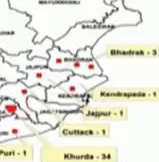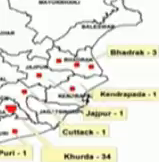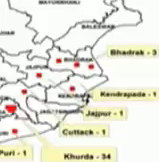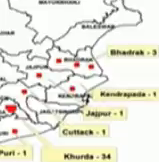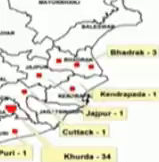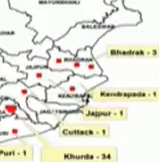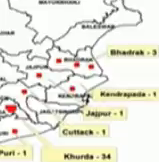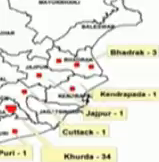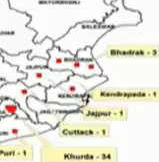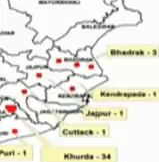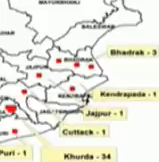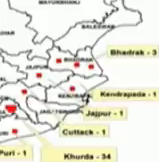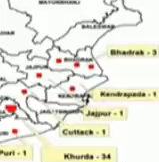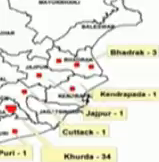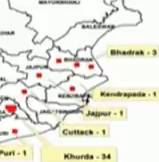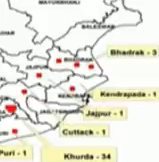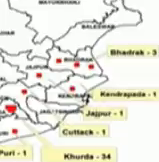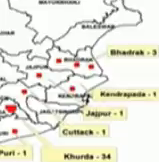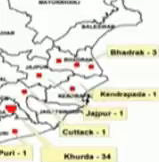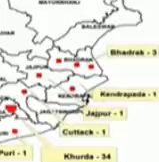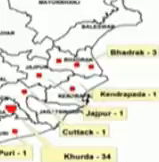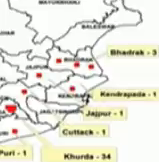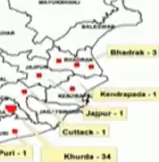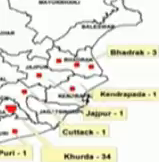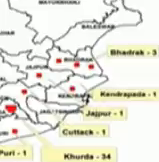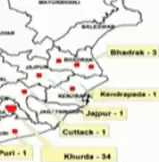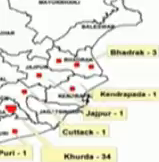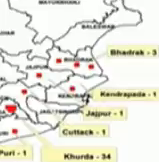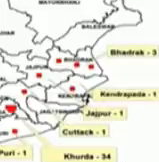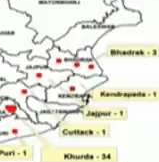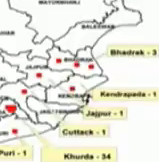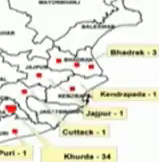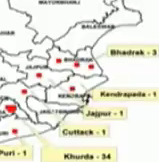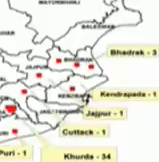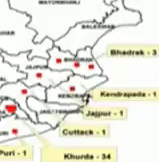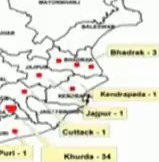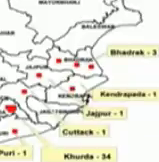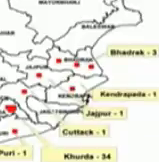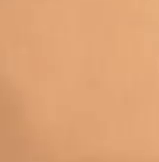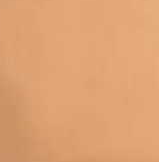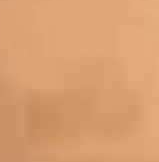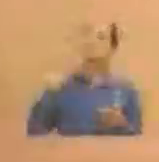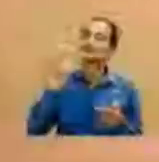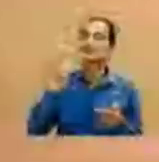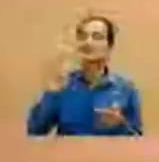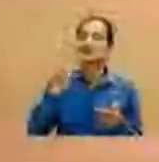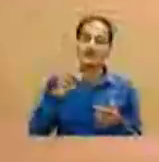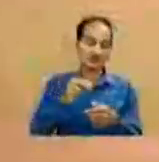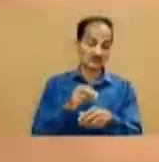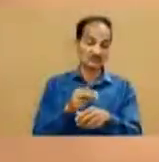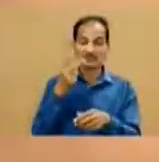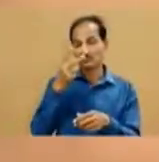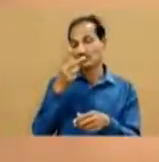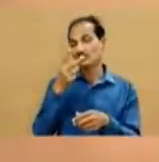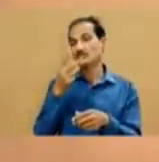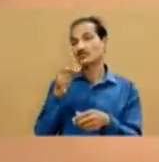ହୋଇଛନ୍ତି, ପଜିଟିଭ ଚିହ୍ନଟ ହୋଇଛନ୍ତି 42 ଜଣଙ୍କର, ଯାହା ଭିତରୁ 2 ଜଣ ରିକଭର କରିଛନ୍ତି, ଜଣେ ମୃତକ, ତାର